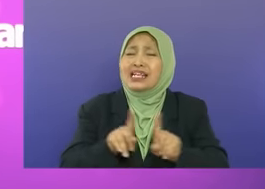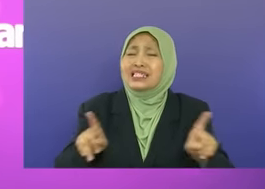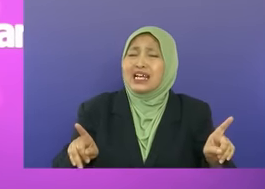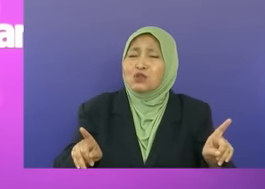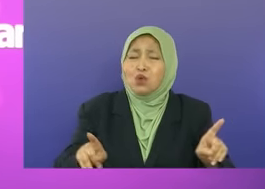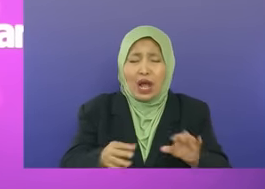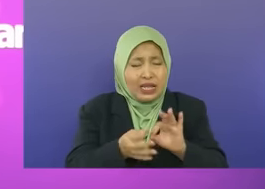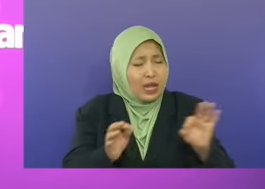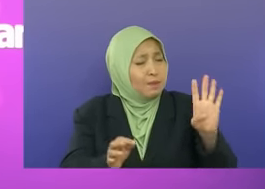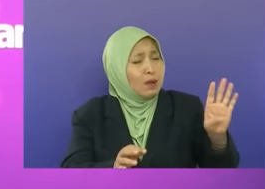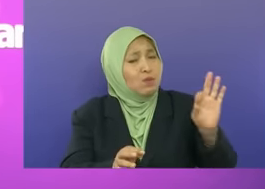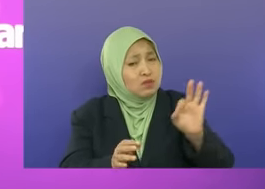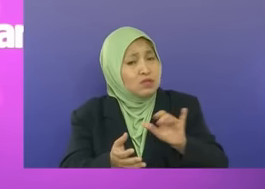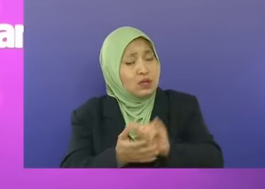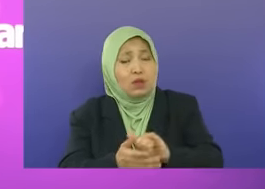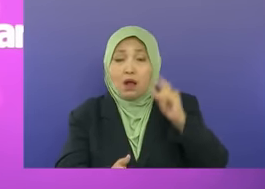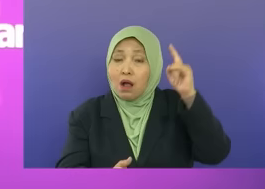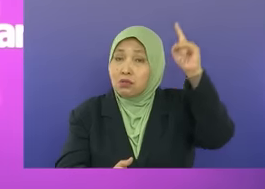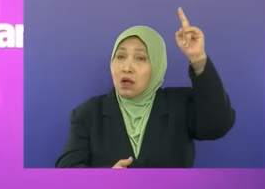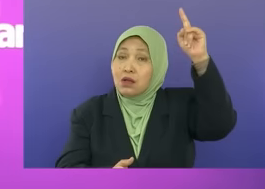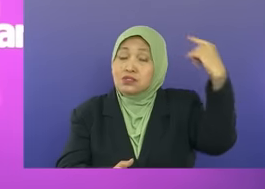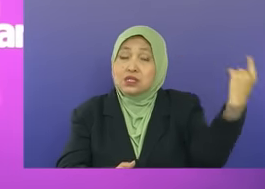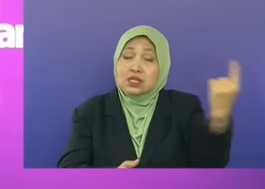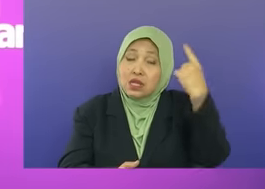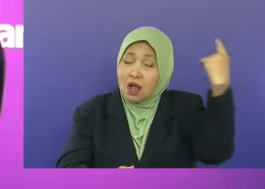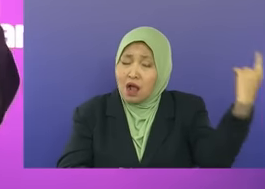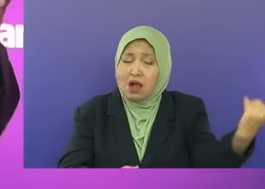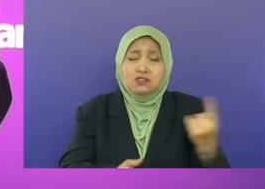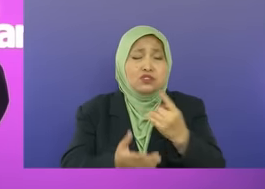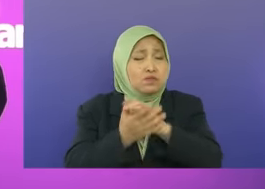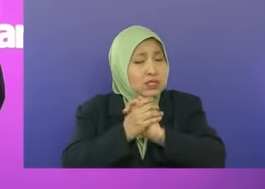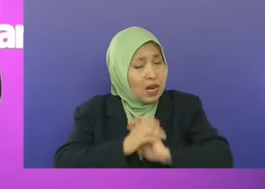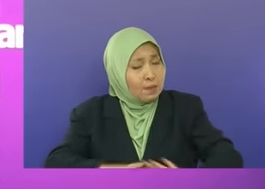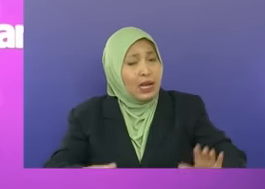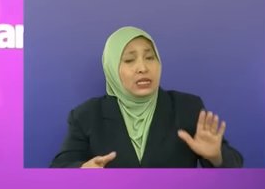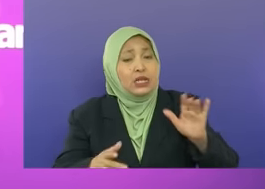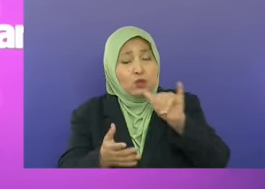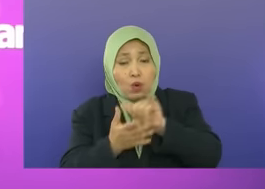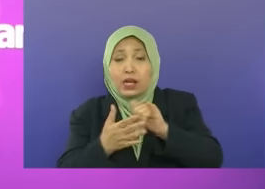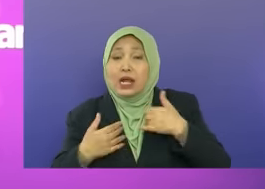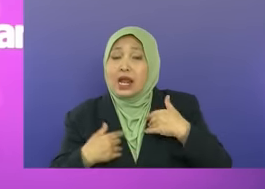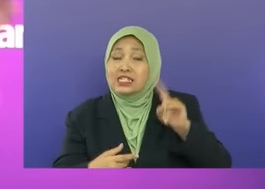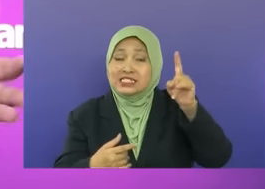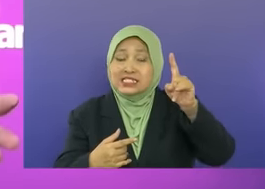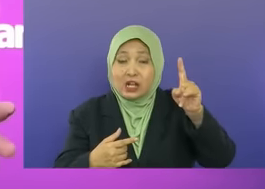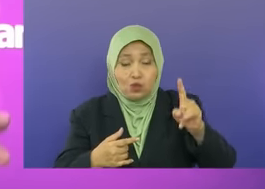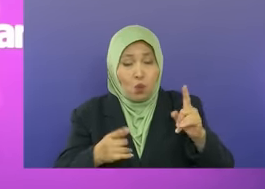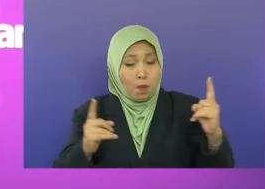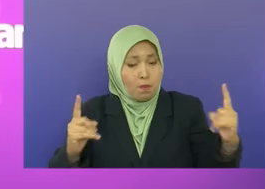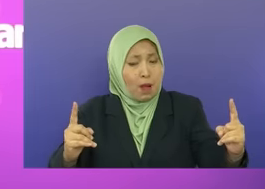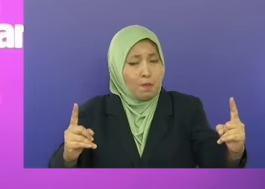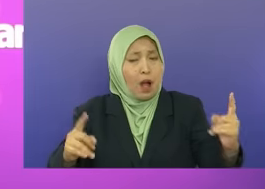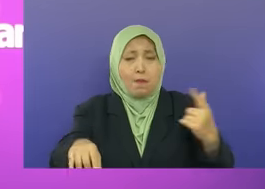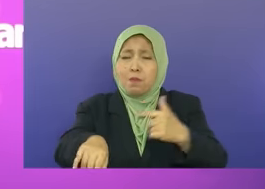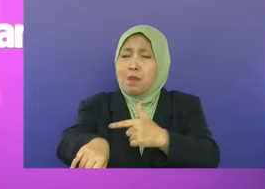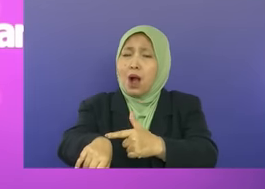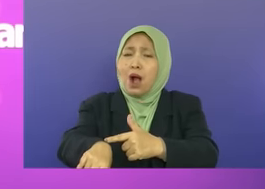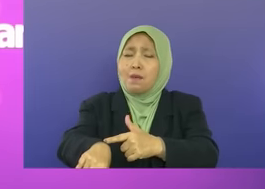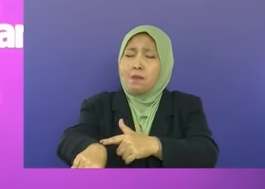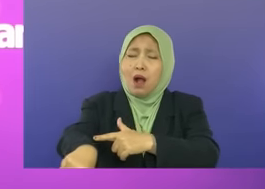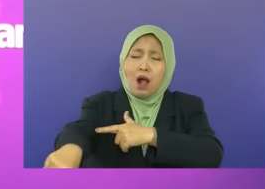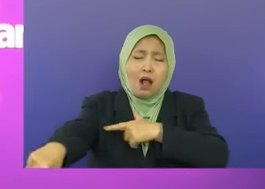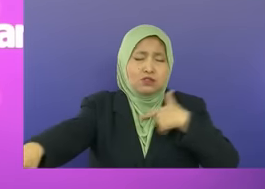49 itu Allah menyelamatkan pasal Ia adalah satu sel masuk yang panjang ya tentang